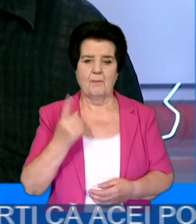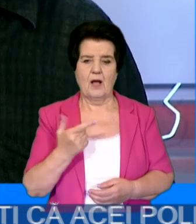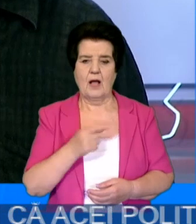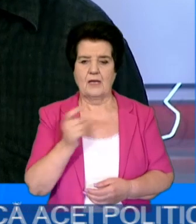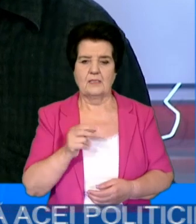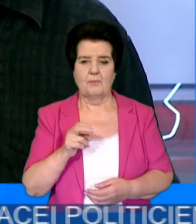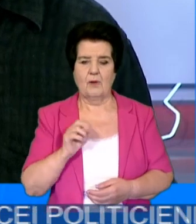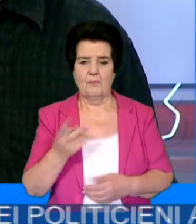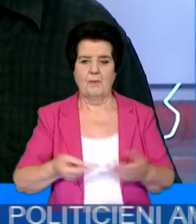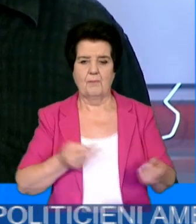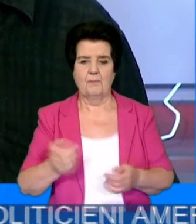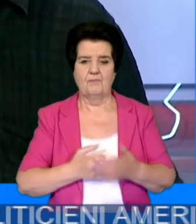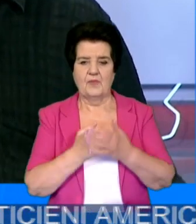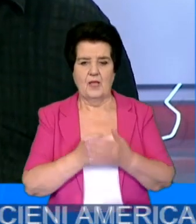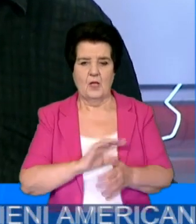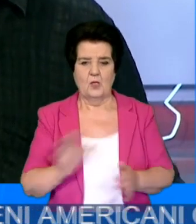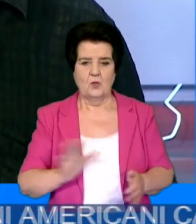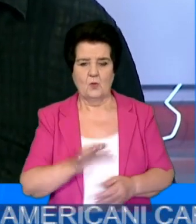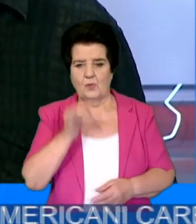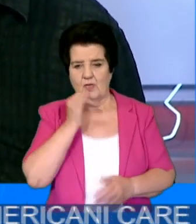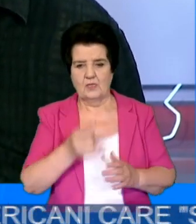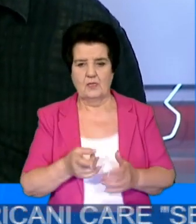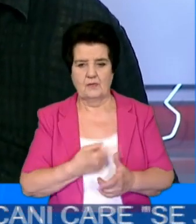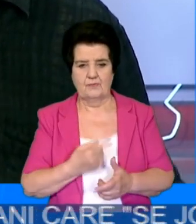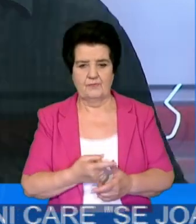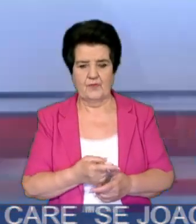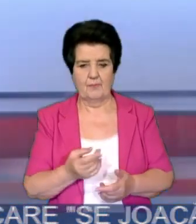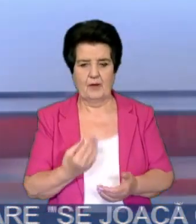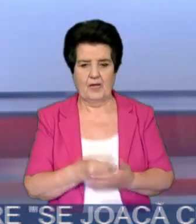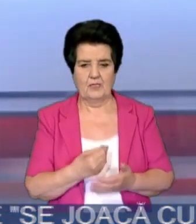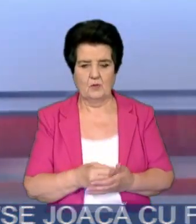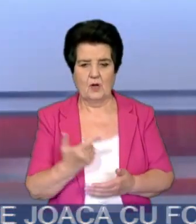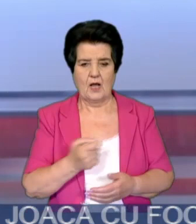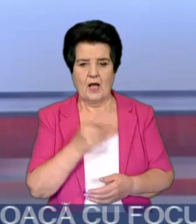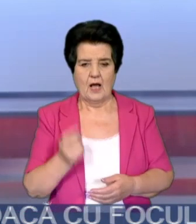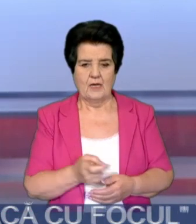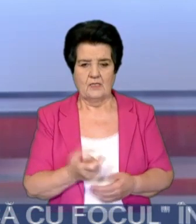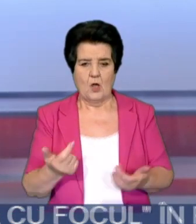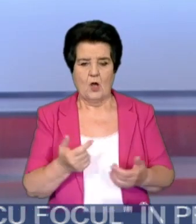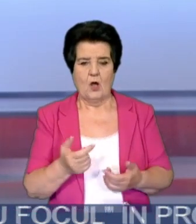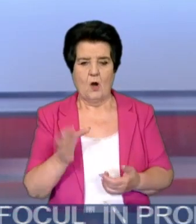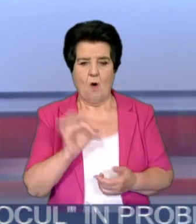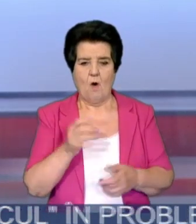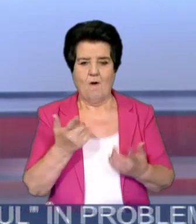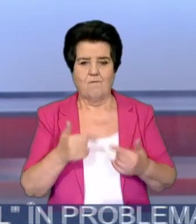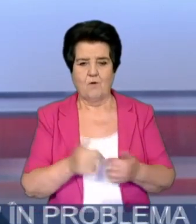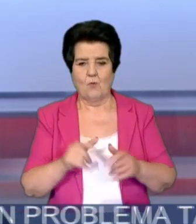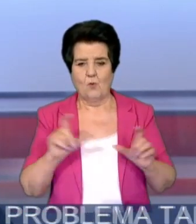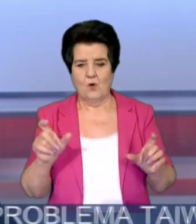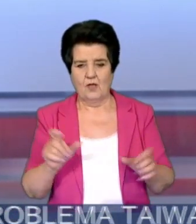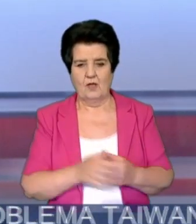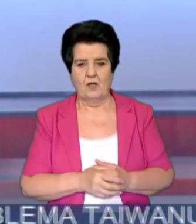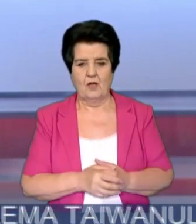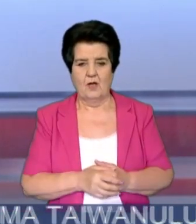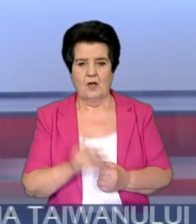în baza contractului, nu are discreția, nu poate numi care preț vrea el. Da, Gazprom, deci este o formulă inclusă în așa contract, este. După așa